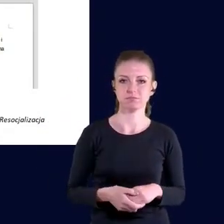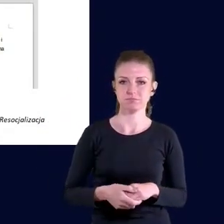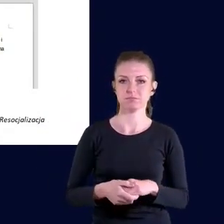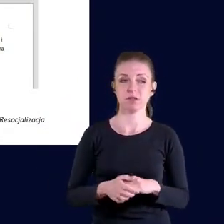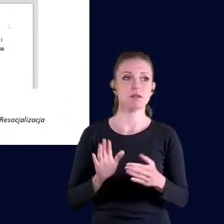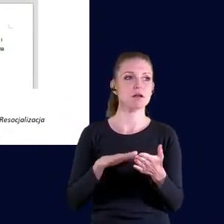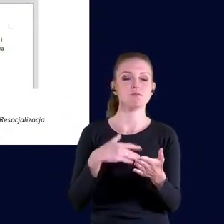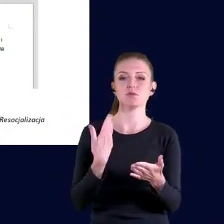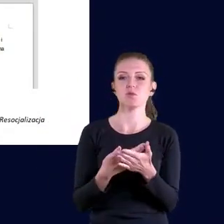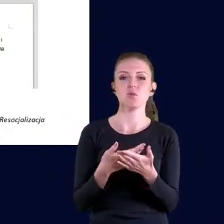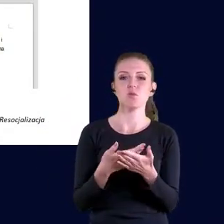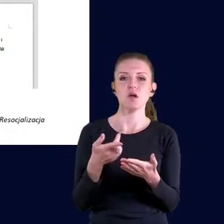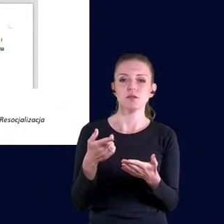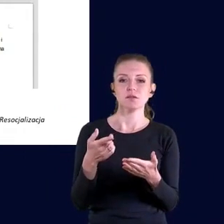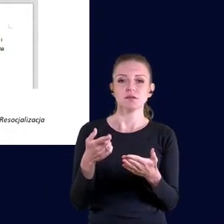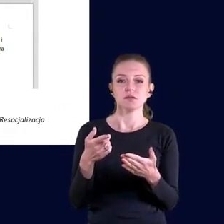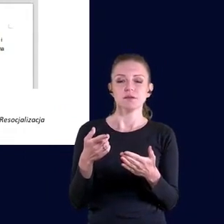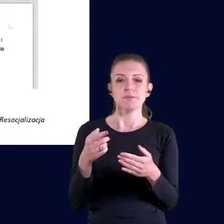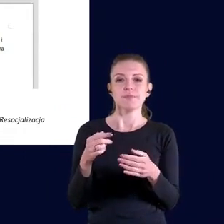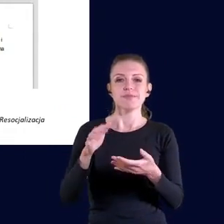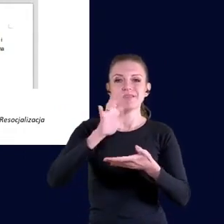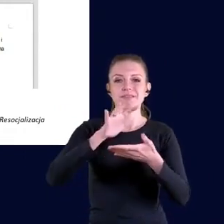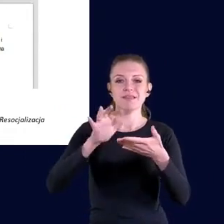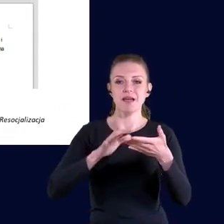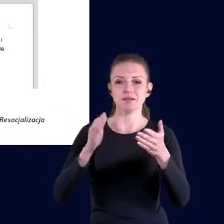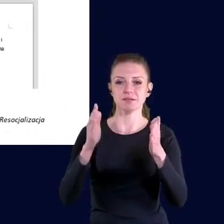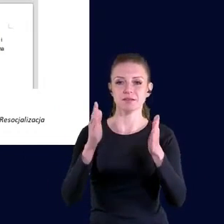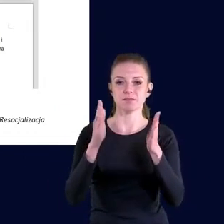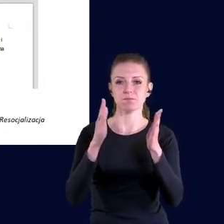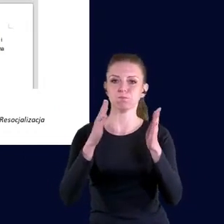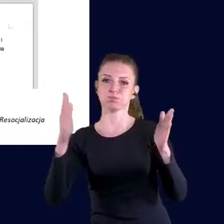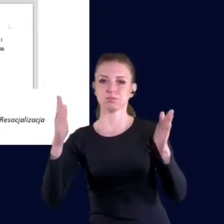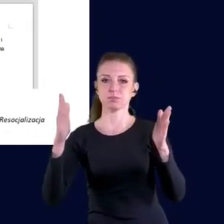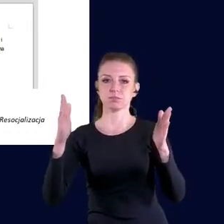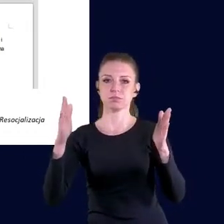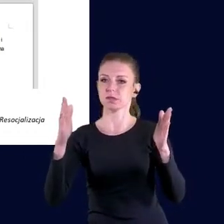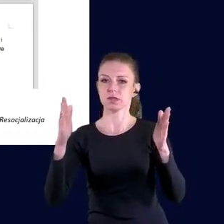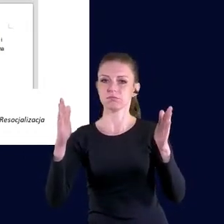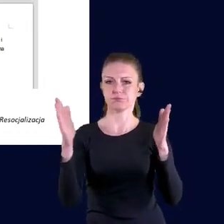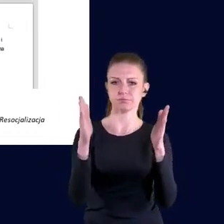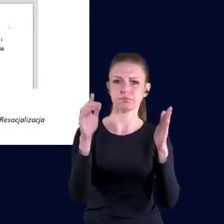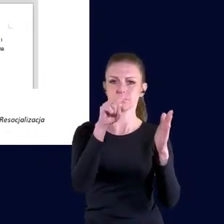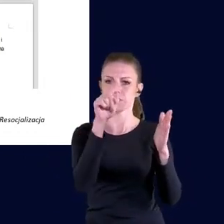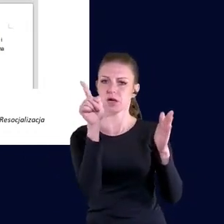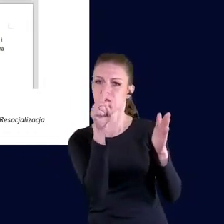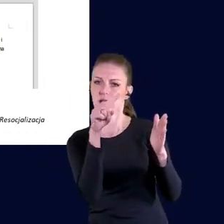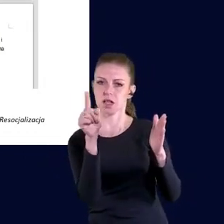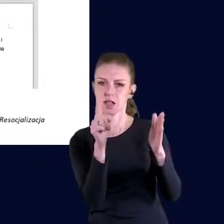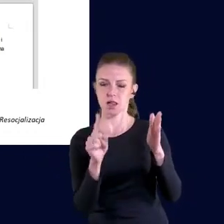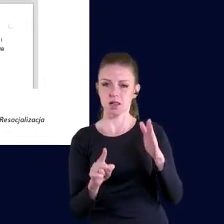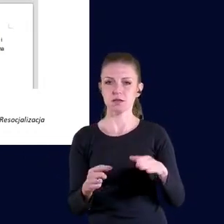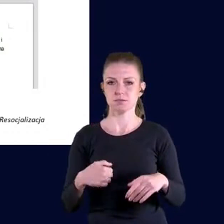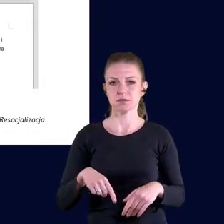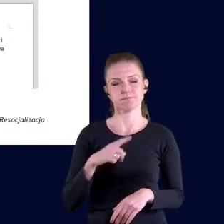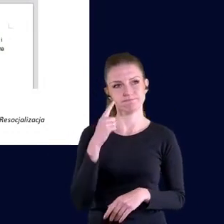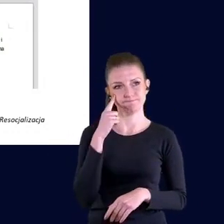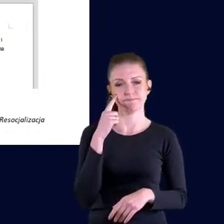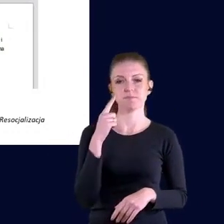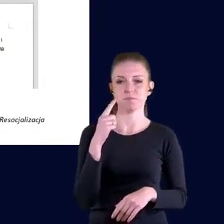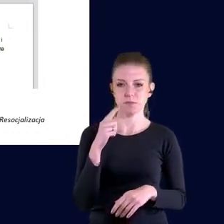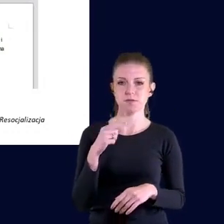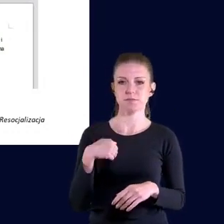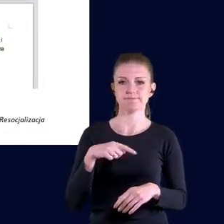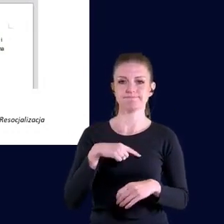rezygnacja z justowania tekst to co prawda w tym standardzie występuje natomiast występuje na